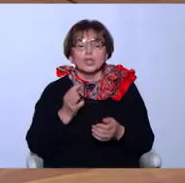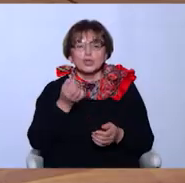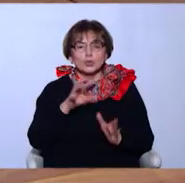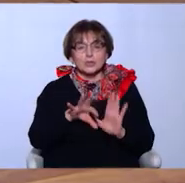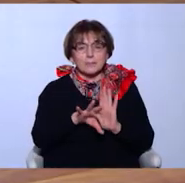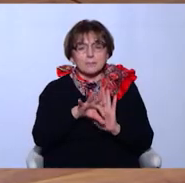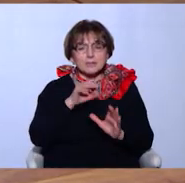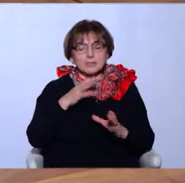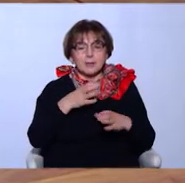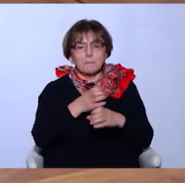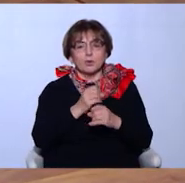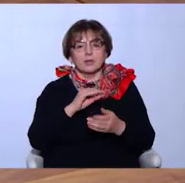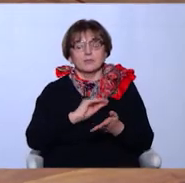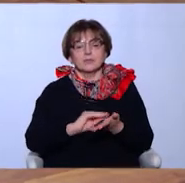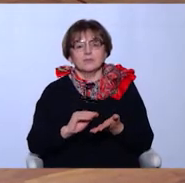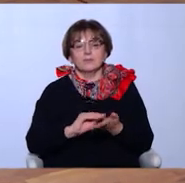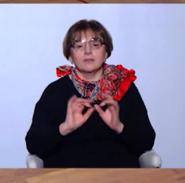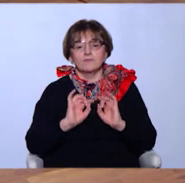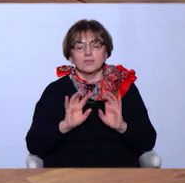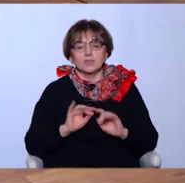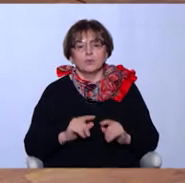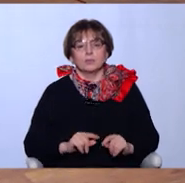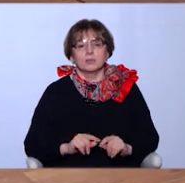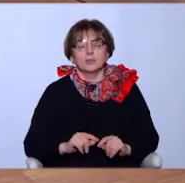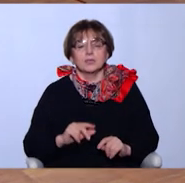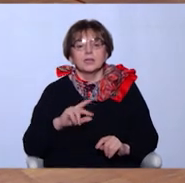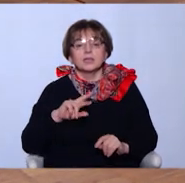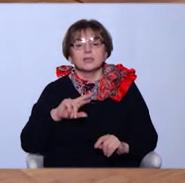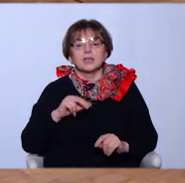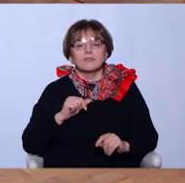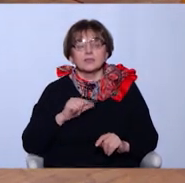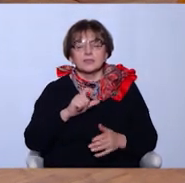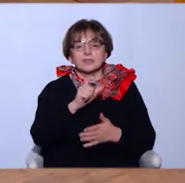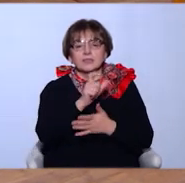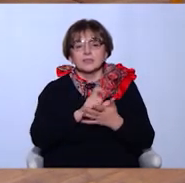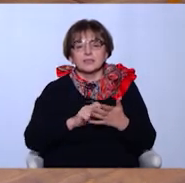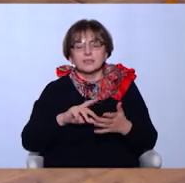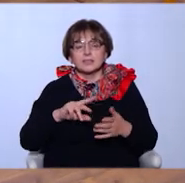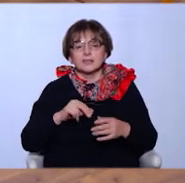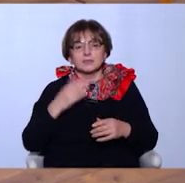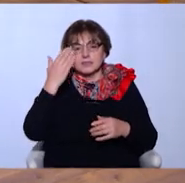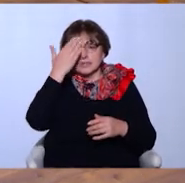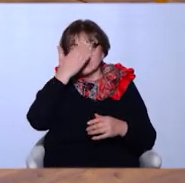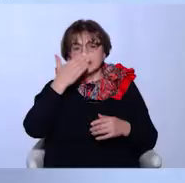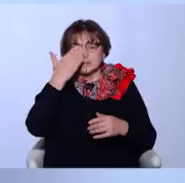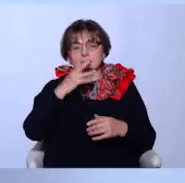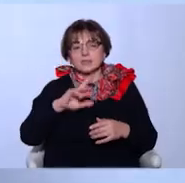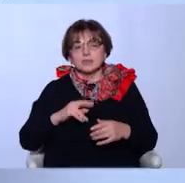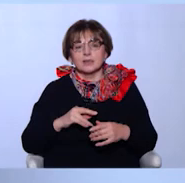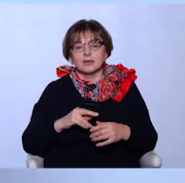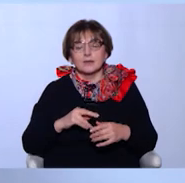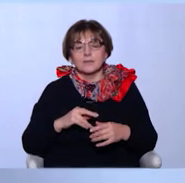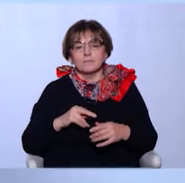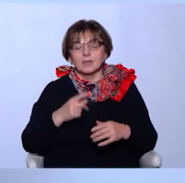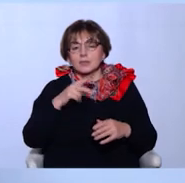მცირე მონაკვეთზე ვისაუბრებთ. Კერძოდ ვისაუბრებთ დავითის ლექთაგან დატყვევების, სიზმრის და